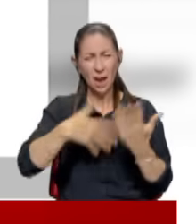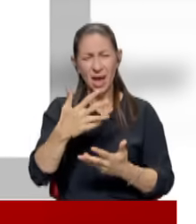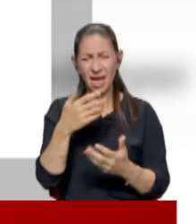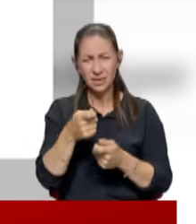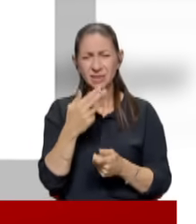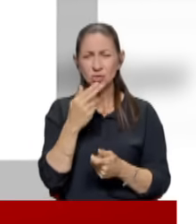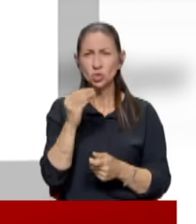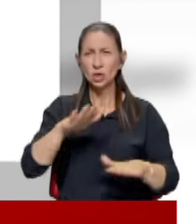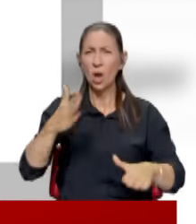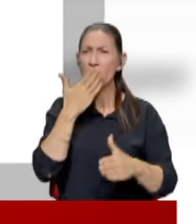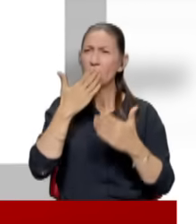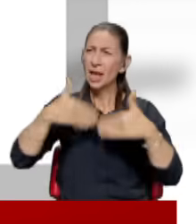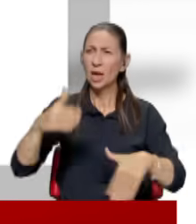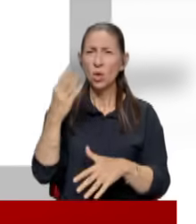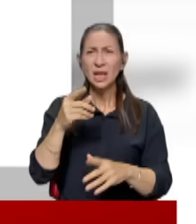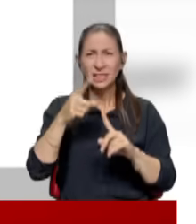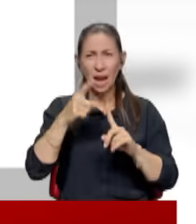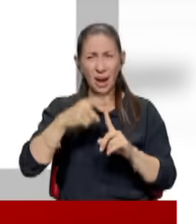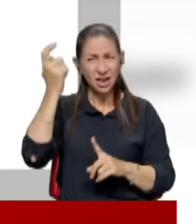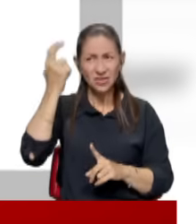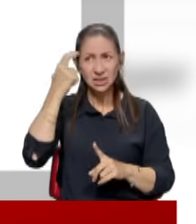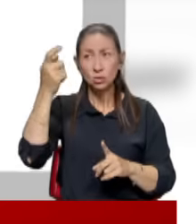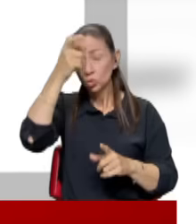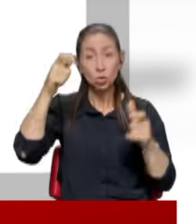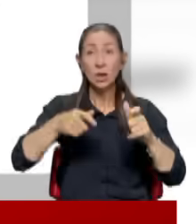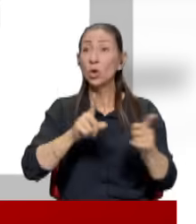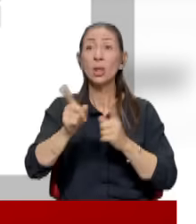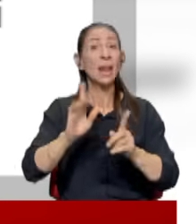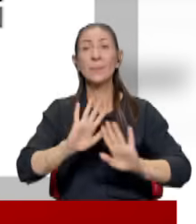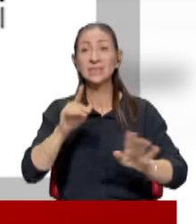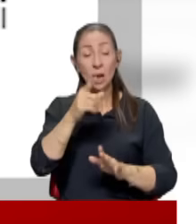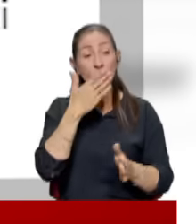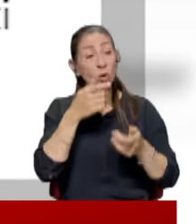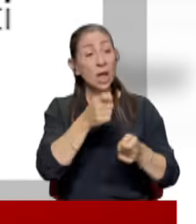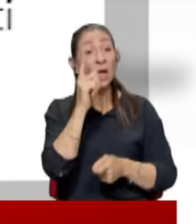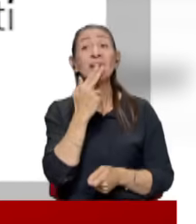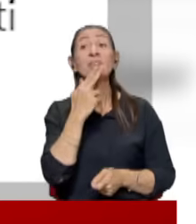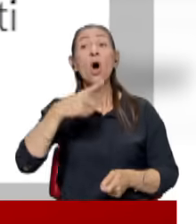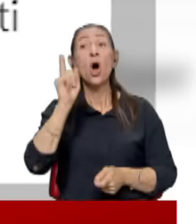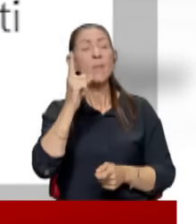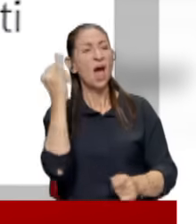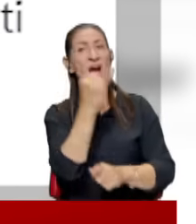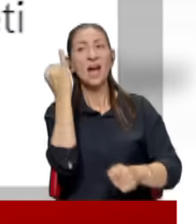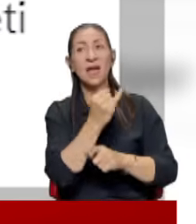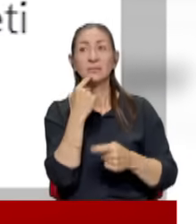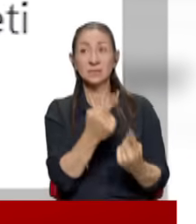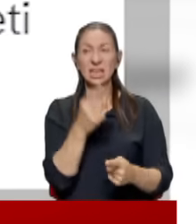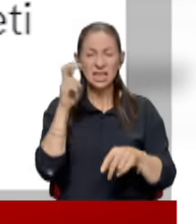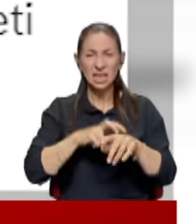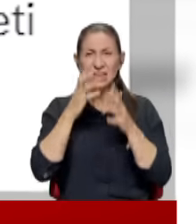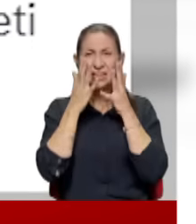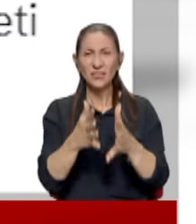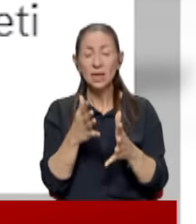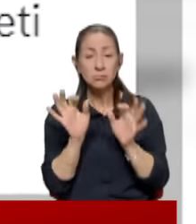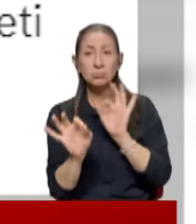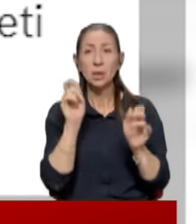kız çocuklarının okumasına engel oluyor? Taliban kafasıyla ülke yönetilemez. Seni okutan kadın öğretmenlere bile hakaret ediyorsun. Kim ve